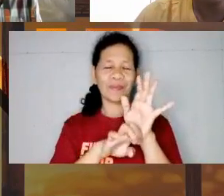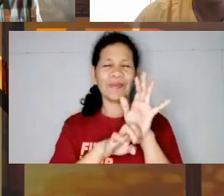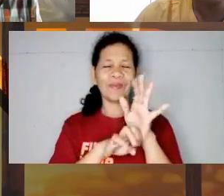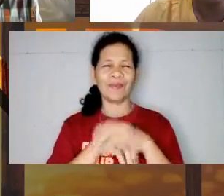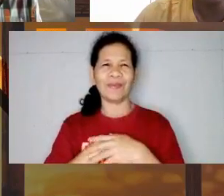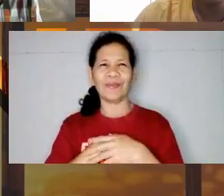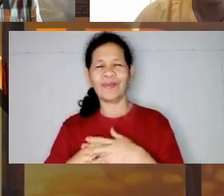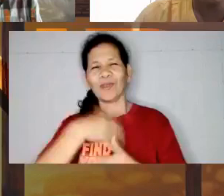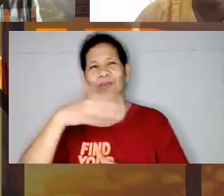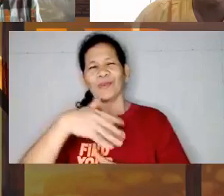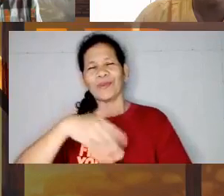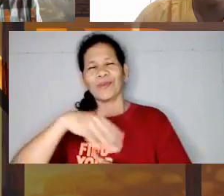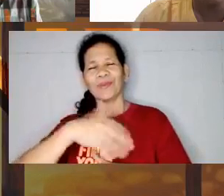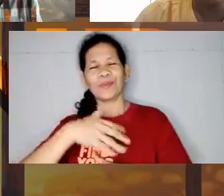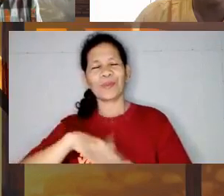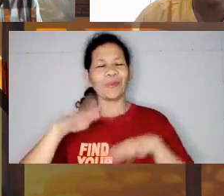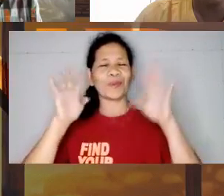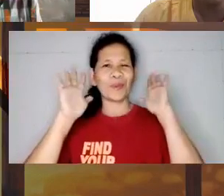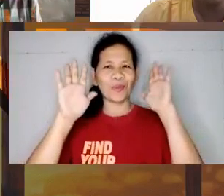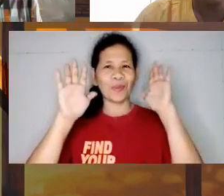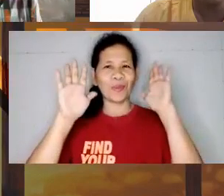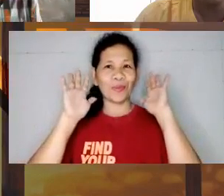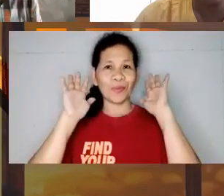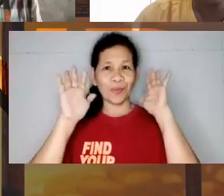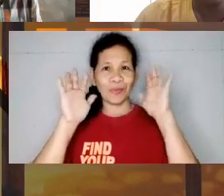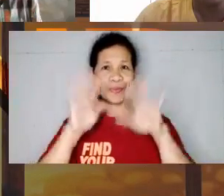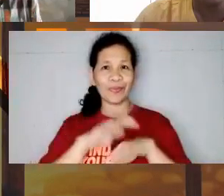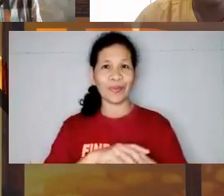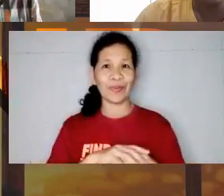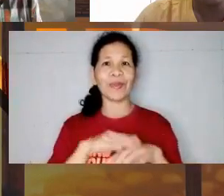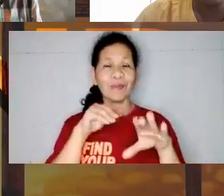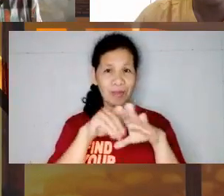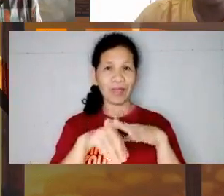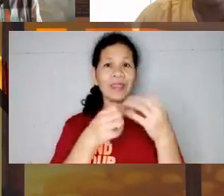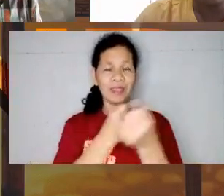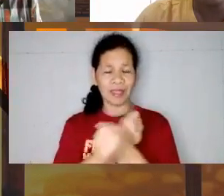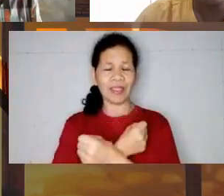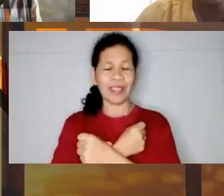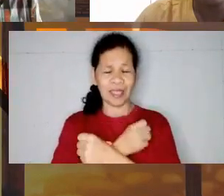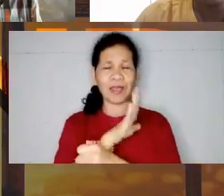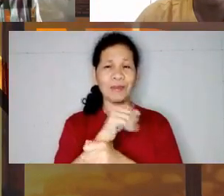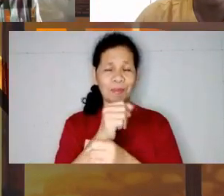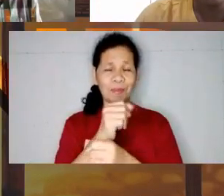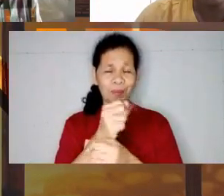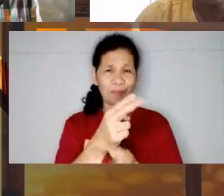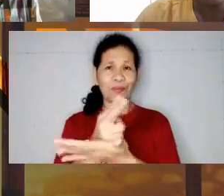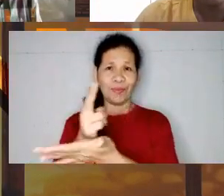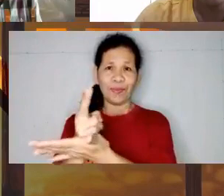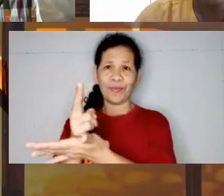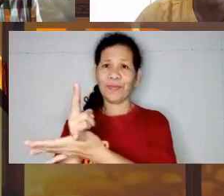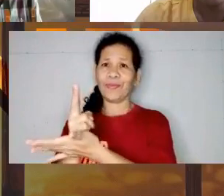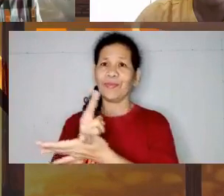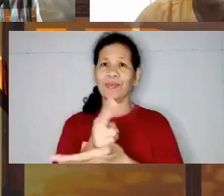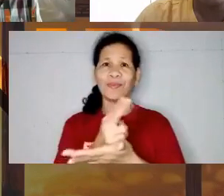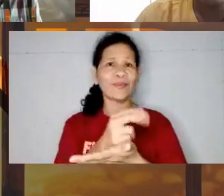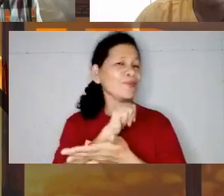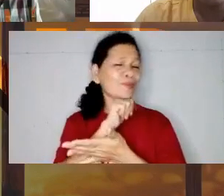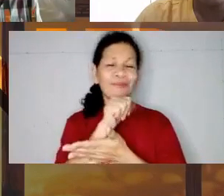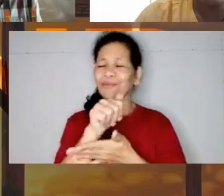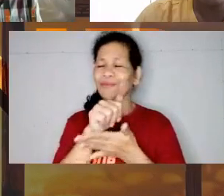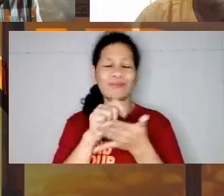po sila po'y pagdating po sa pagmamahal, sa pagtulong, hindi po pinag-uusapan ang relihiyon